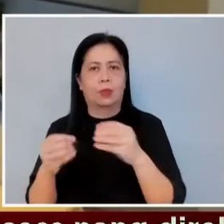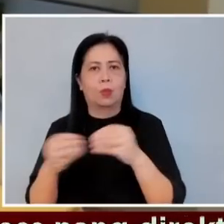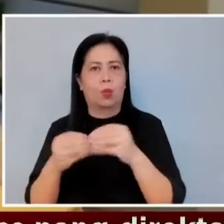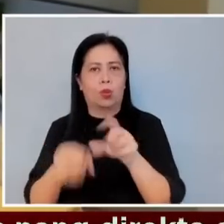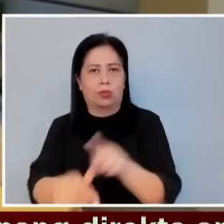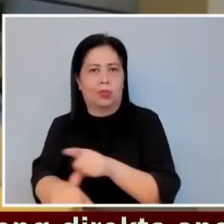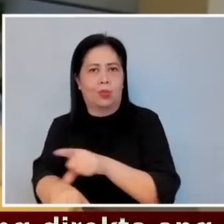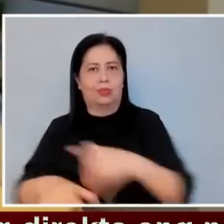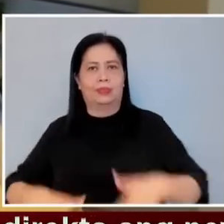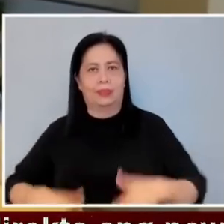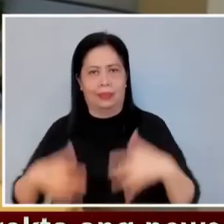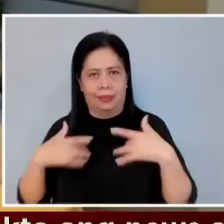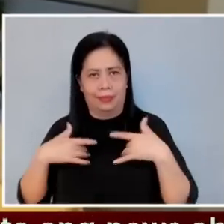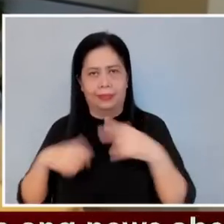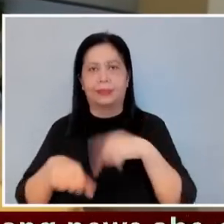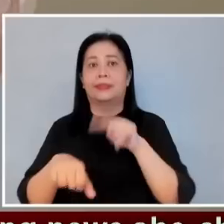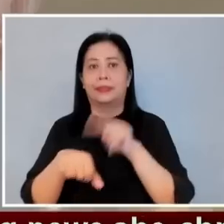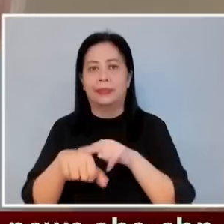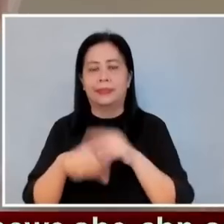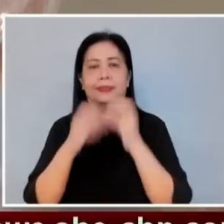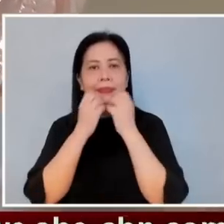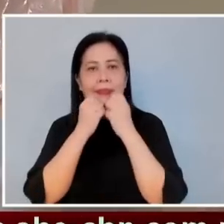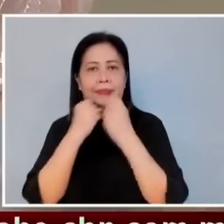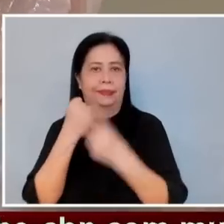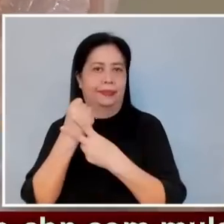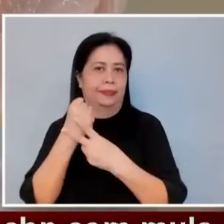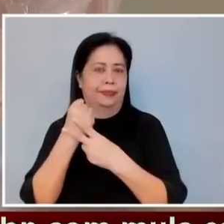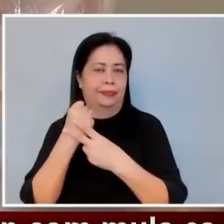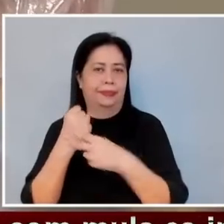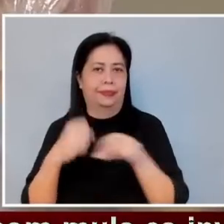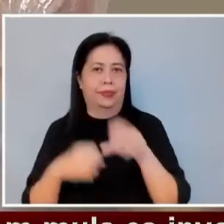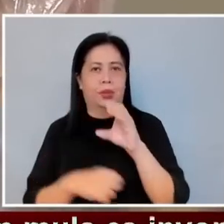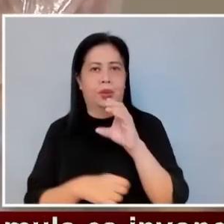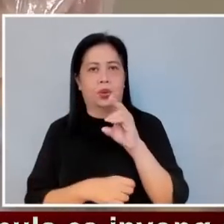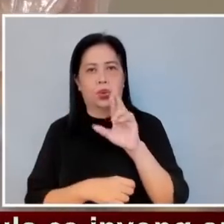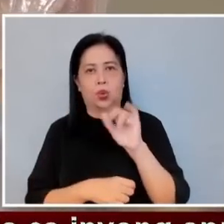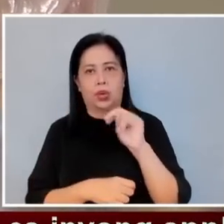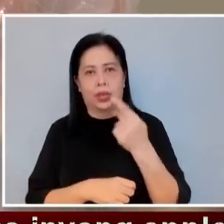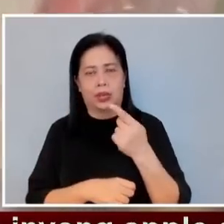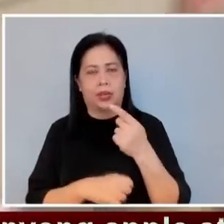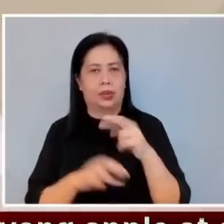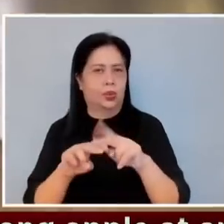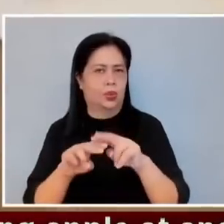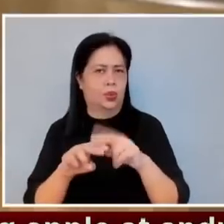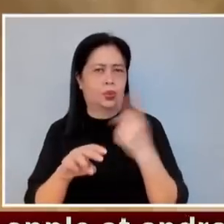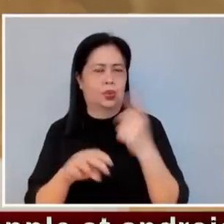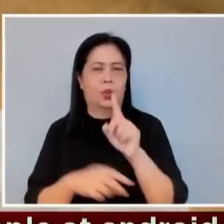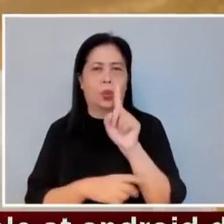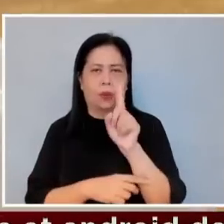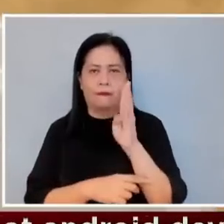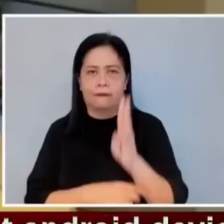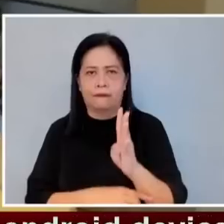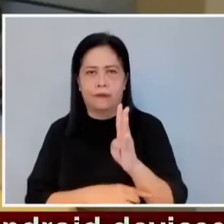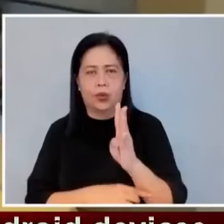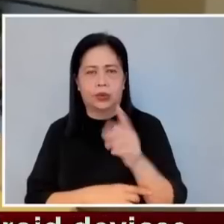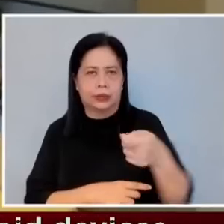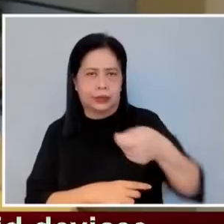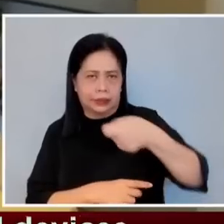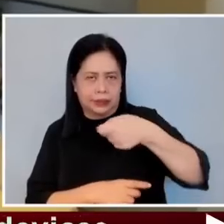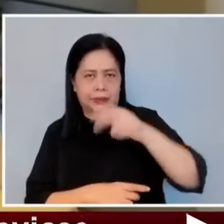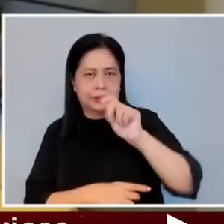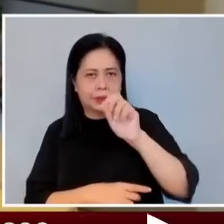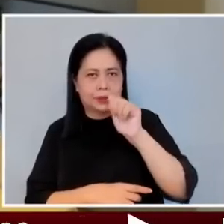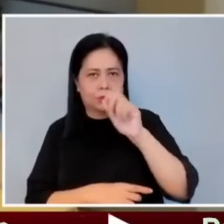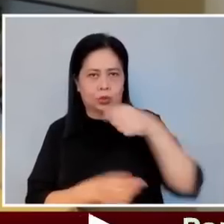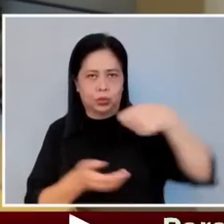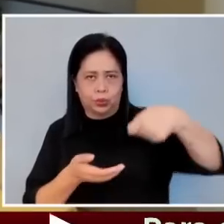ham. So it's a natural preservative. So yung curing salt natin is just 1/4 teaspoon. Yung paprika